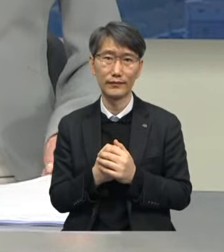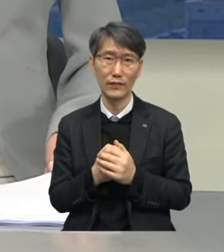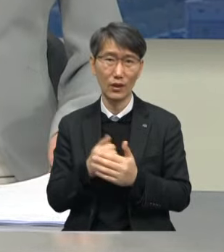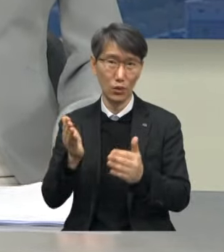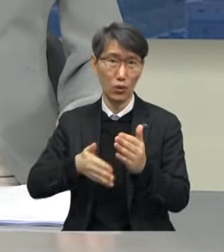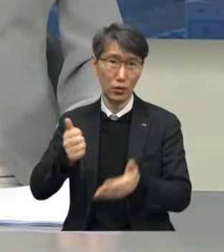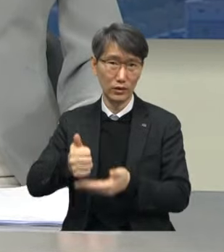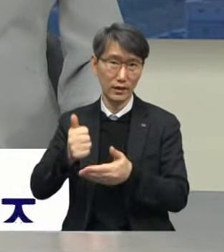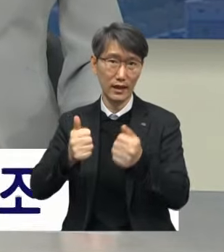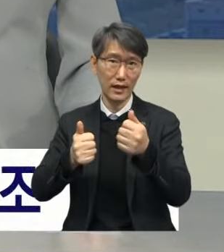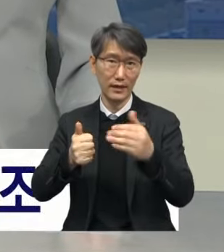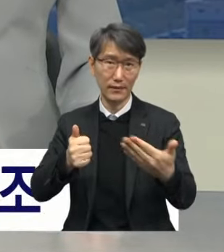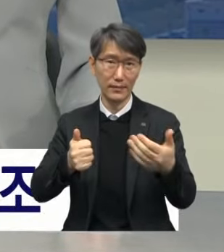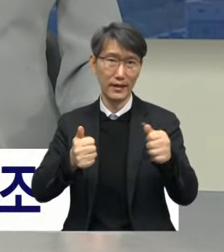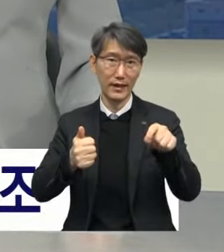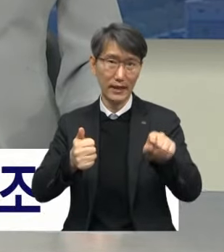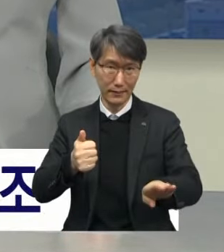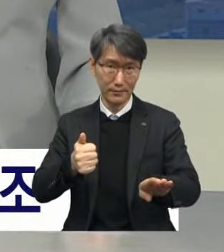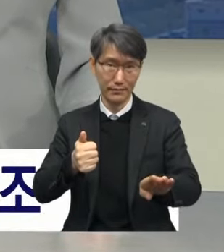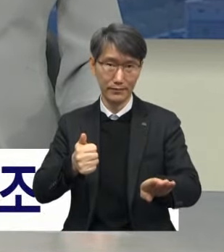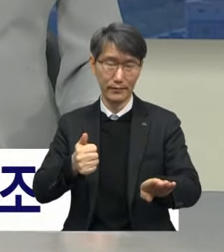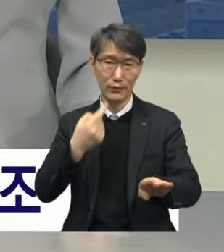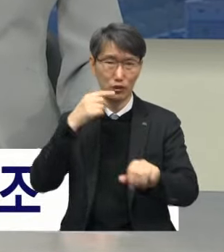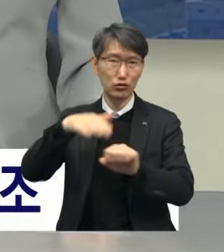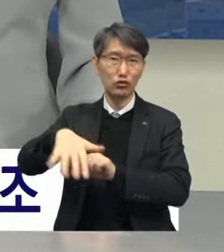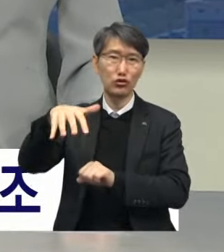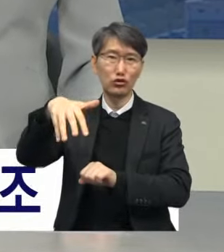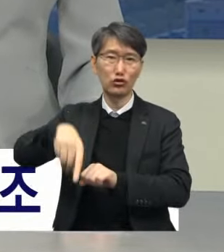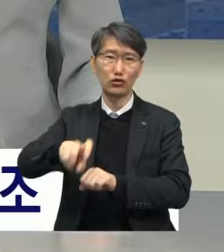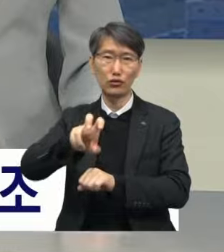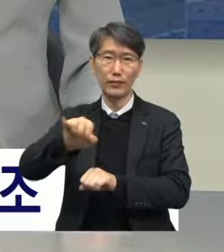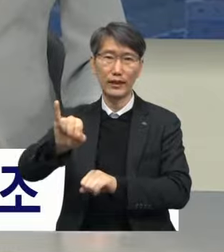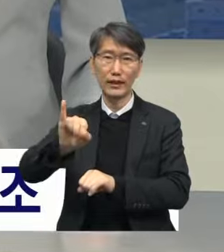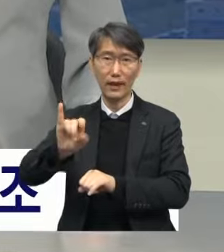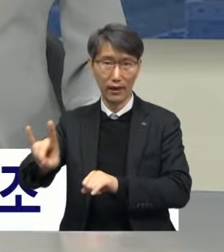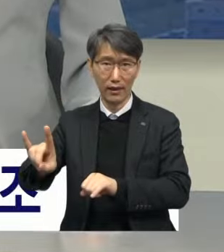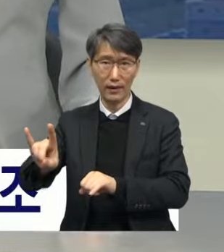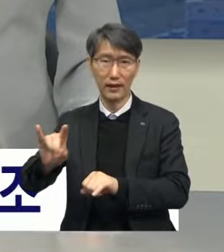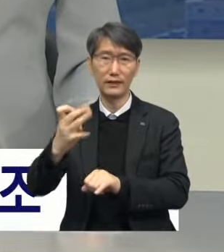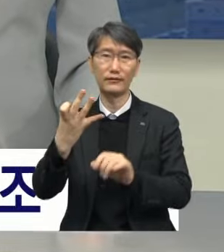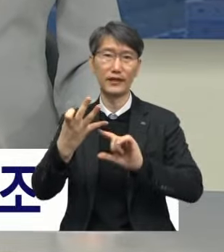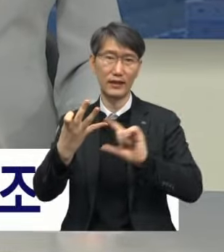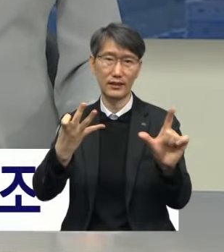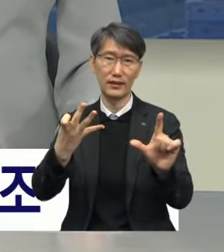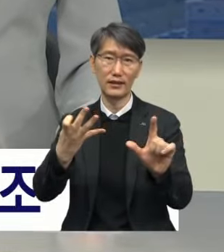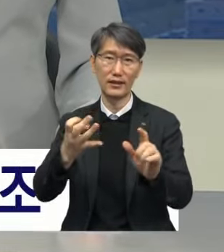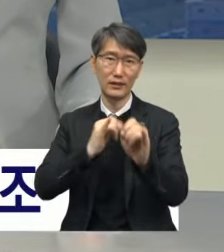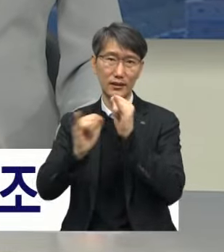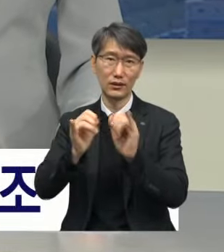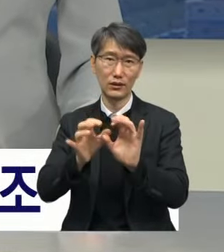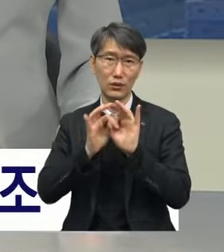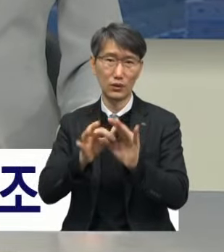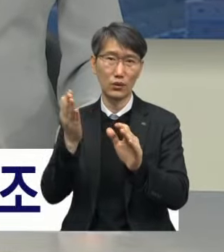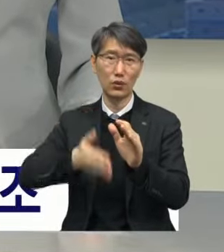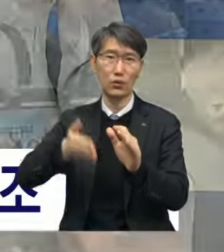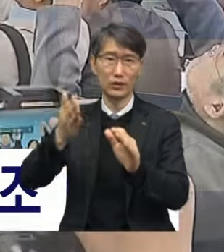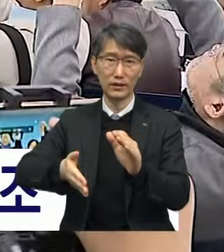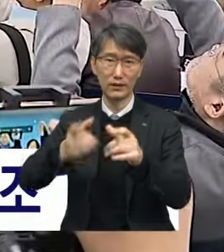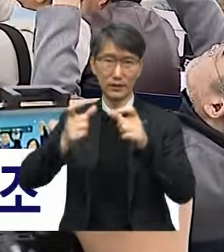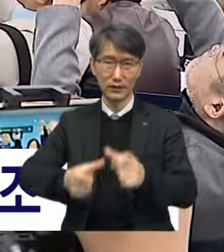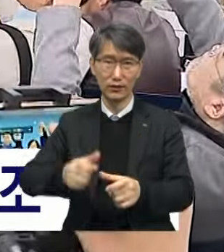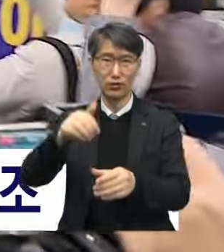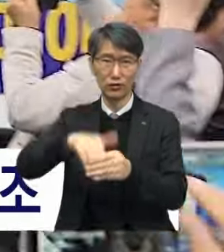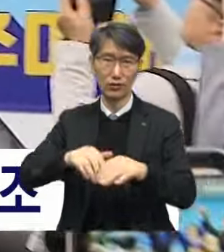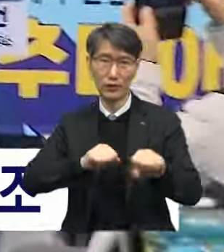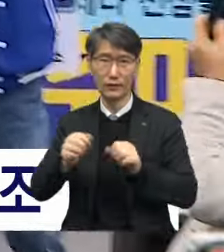전략공천으로 하남갑 선거구에 출사표를 던진 더불어민주당 추미애 예비후보가 14일 출마 기자회견을 통해 공식적인 지역